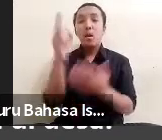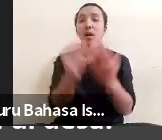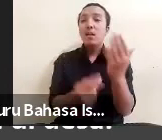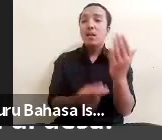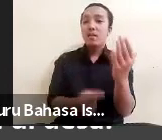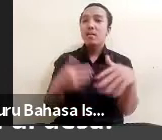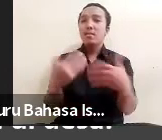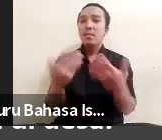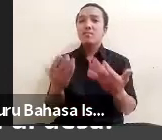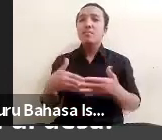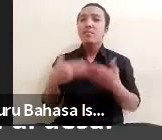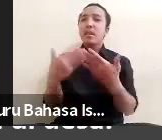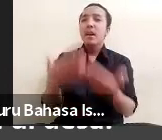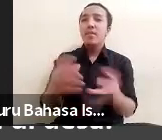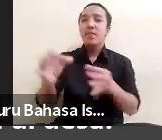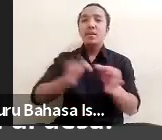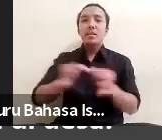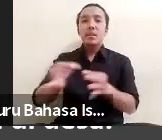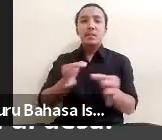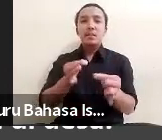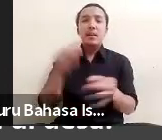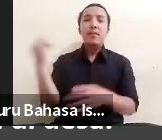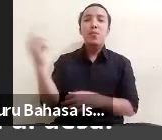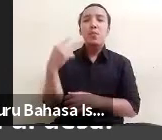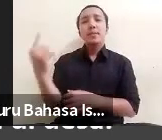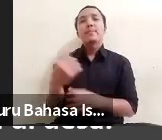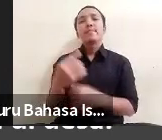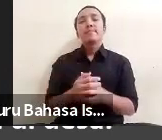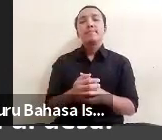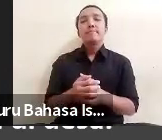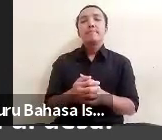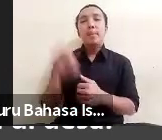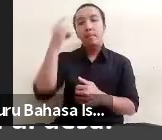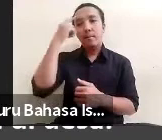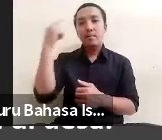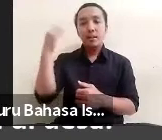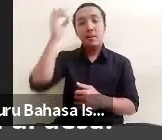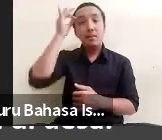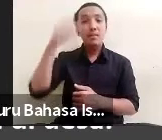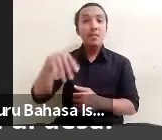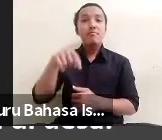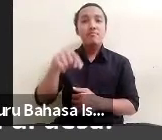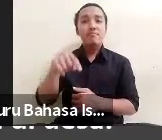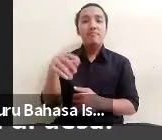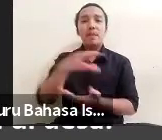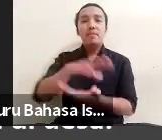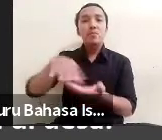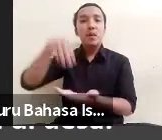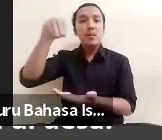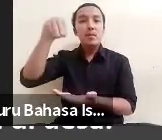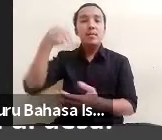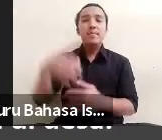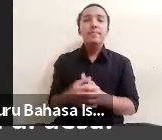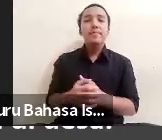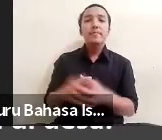penyediaan fasilitas publik misalnya. Nah, pemerintah desa ini sentral perannya dalam mewujudkan desa inklusif. Nah,